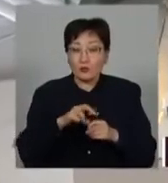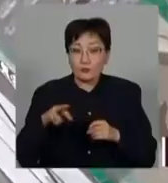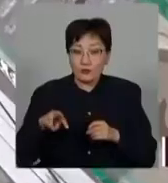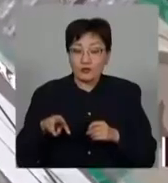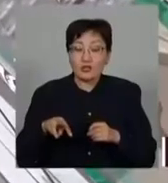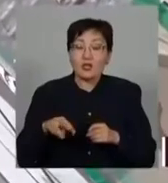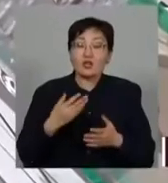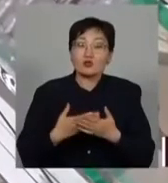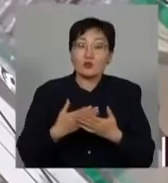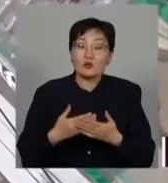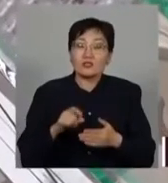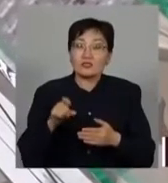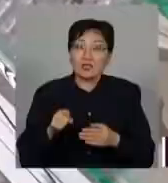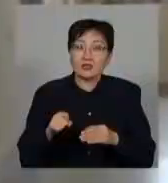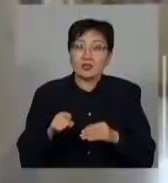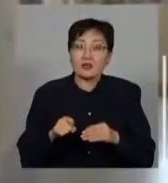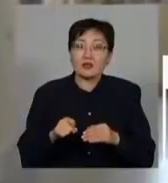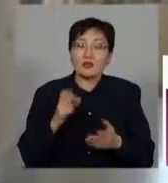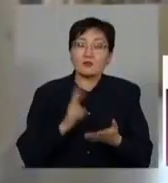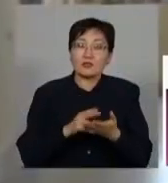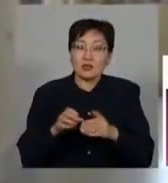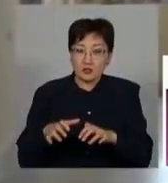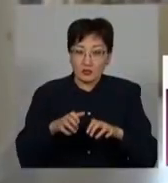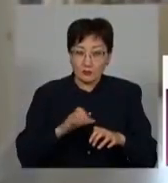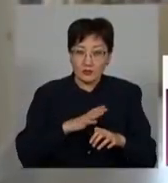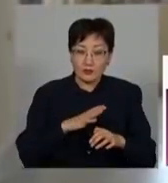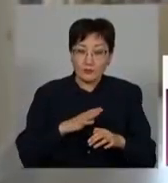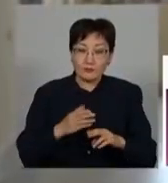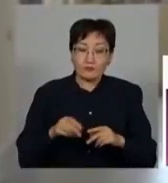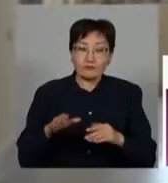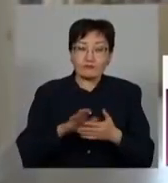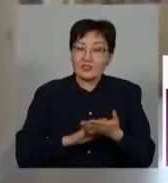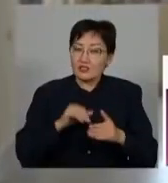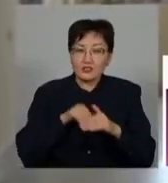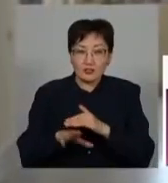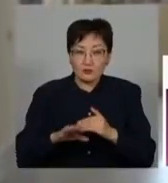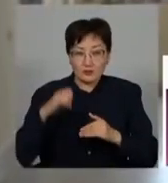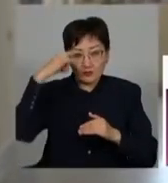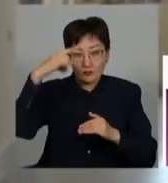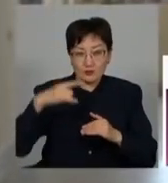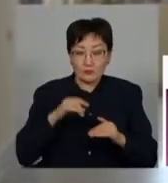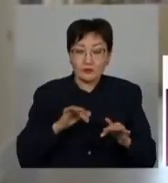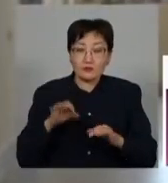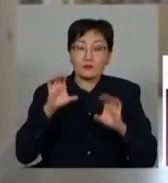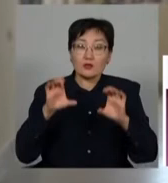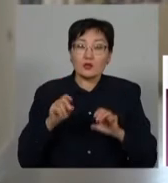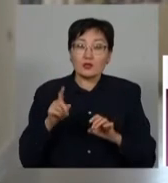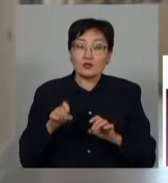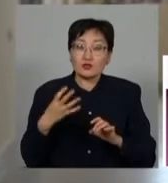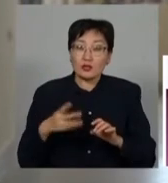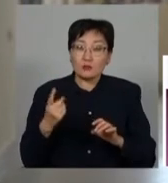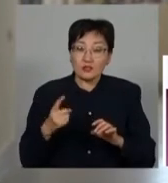заттай айғақтар тәркіленген. Ешқайда кетпей бұлтартпау шарасының Қазақстан процессуалдық кодексінің 141-ші